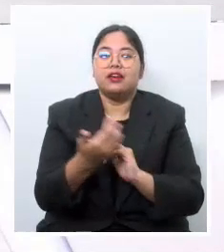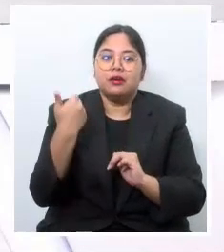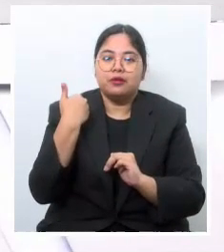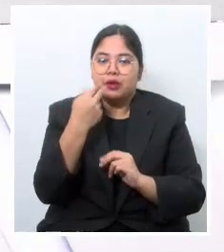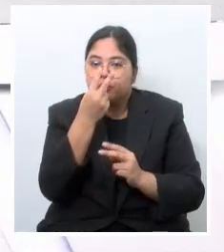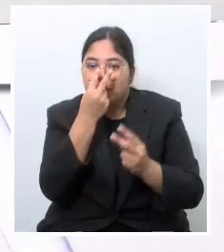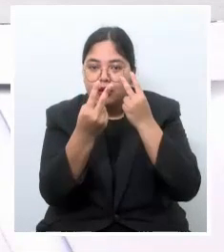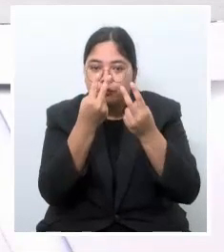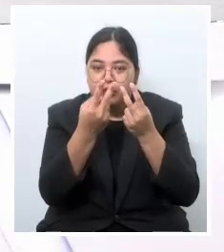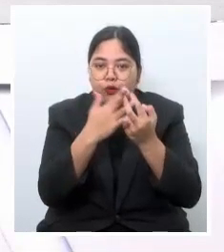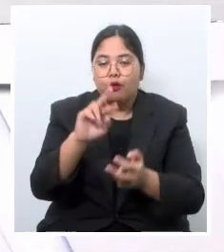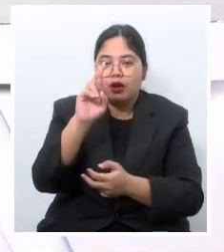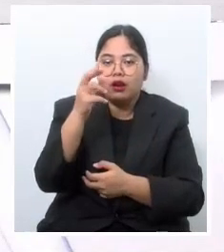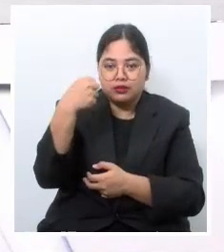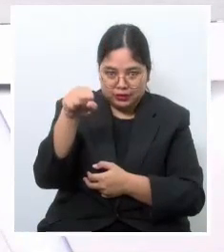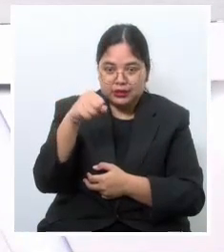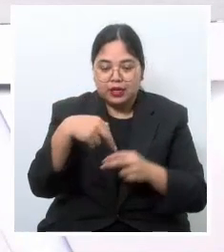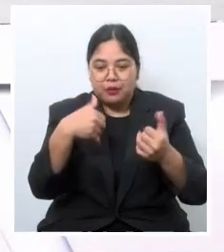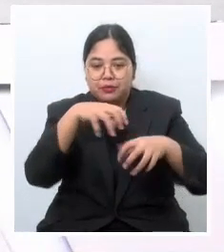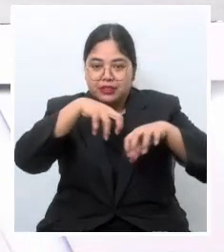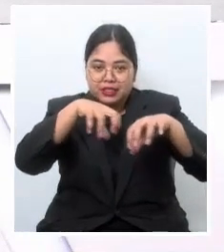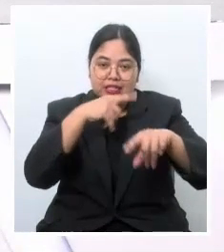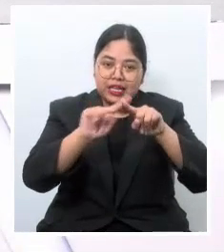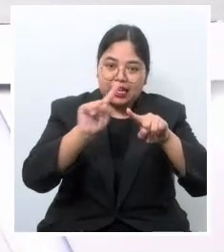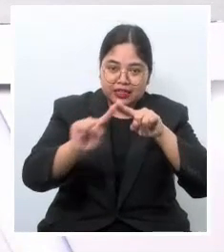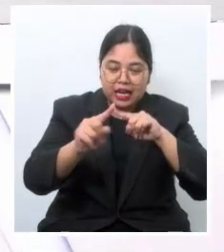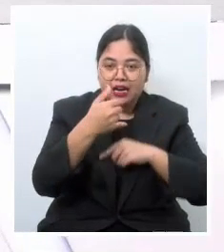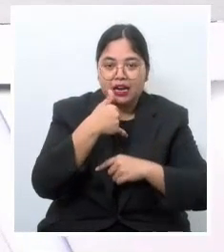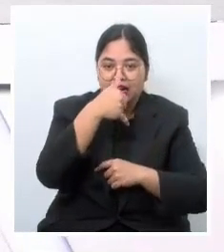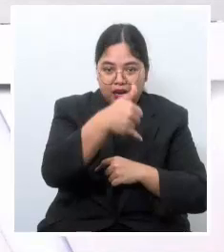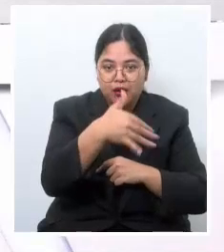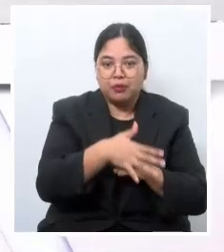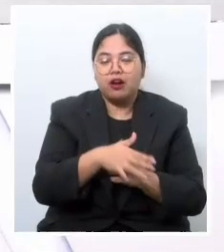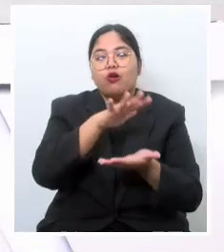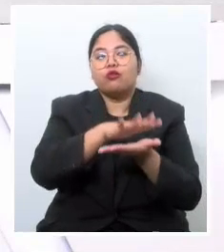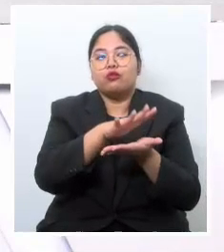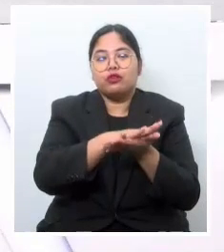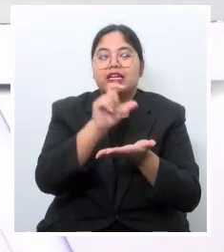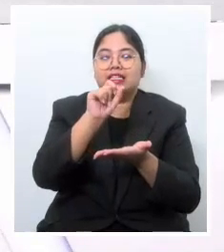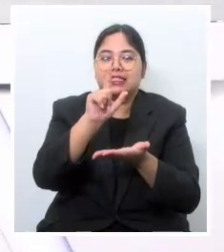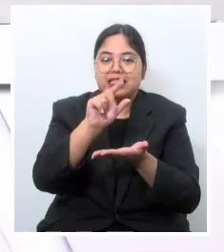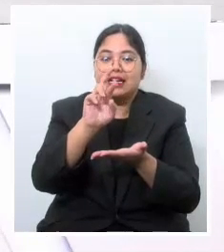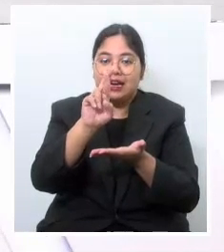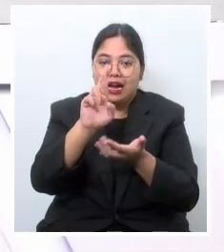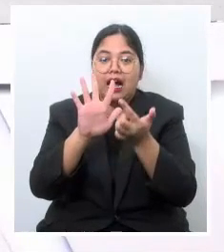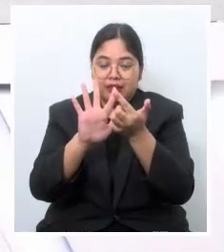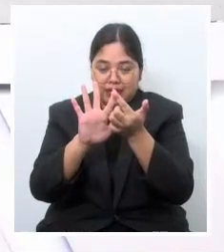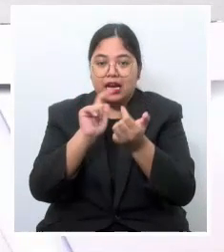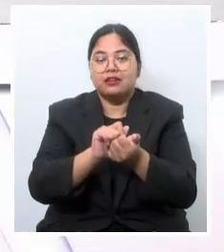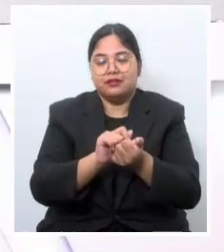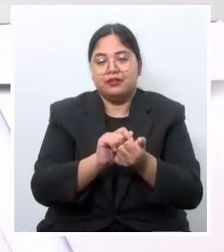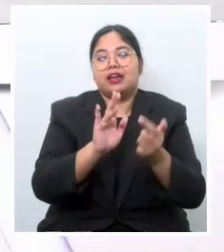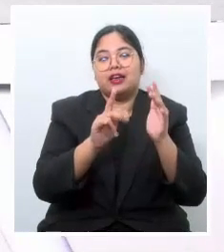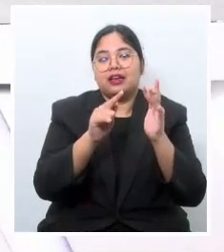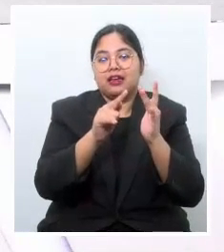ราชาใต้ร่มพระบารมีจักรีวงศ์นะคะของโรงเรียนเย็นศีระบ้านหมากแข้งนะคะสำนักงานเขตพื้นที่การ